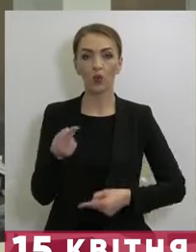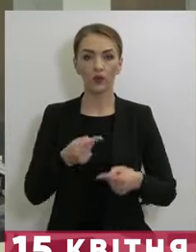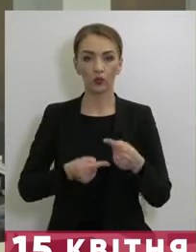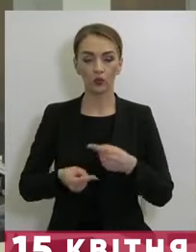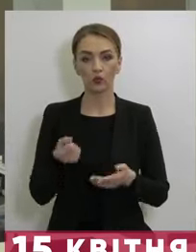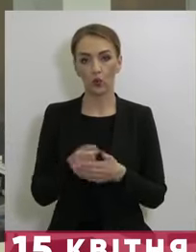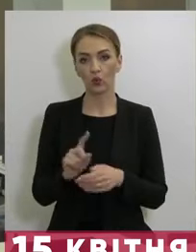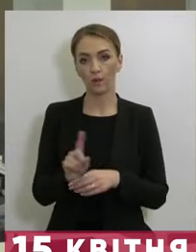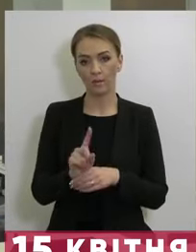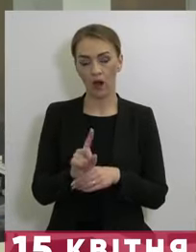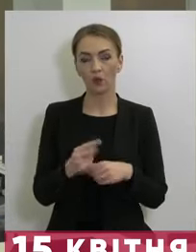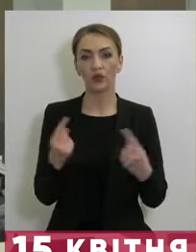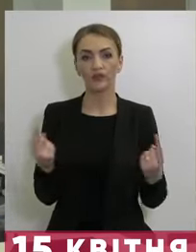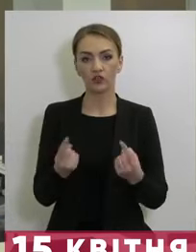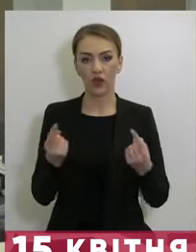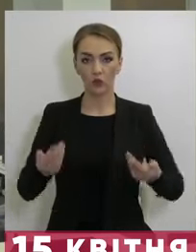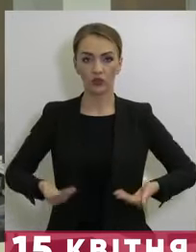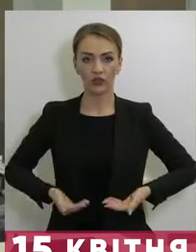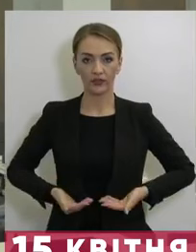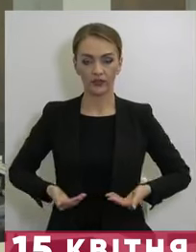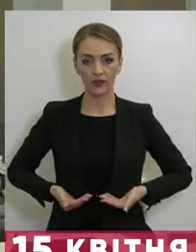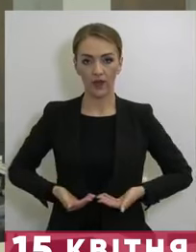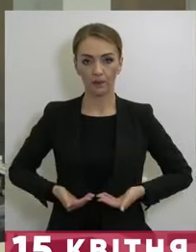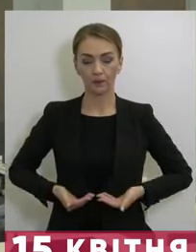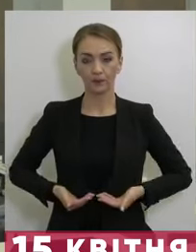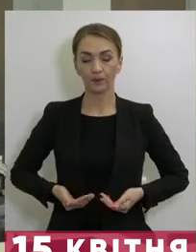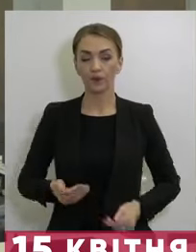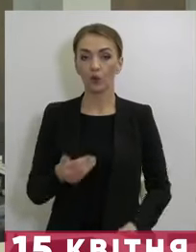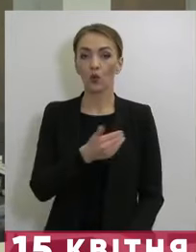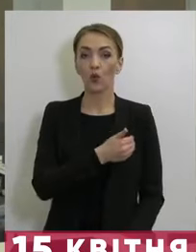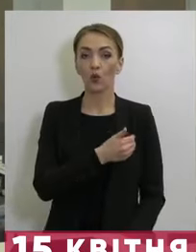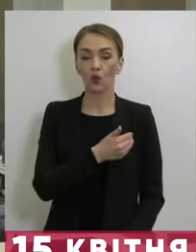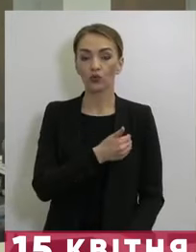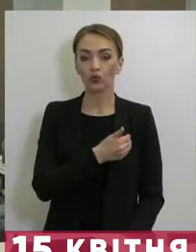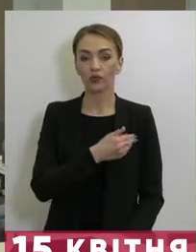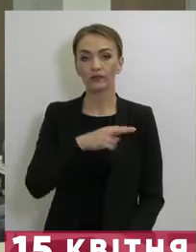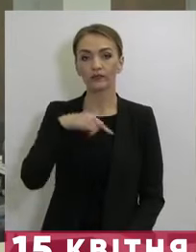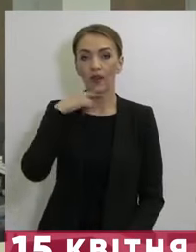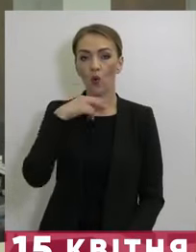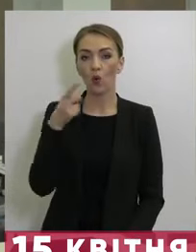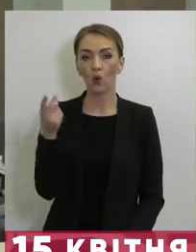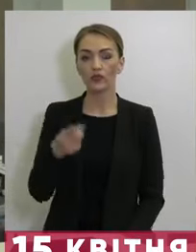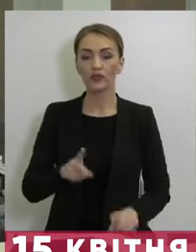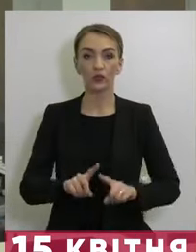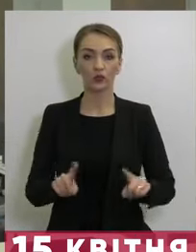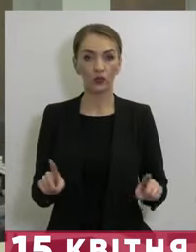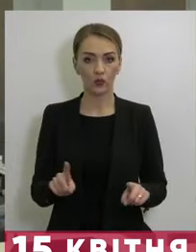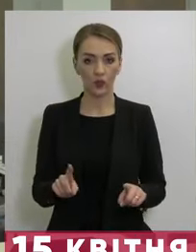повернулось до нормального, звичайного життя. Хочу наголосити, що